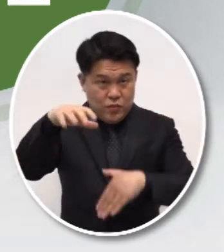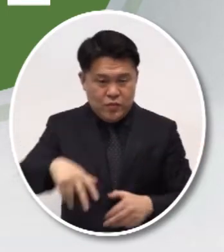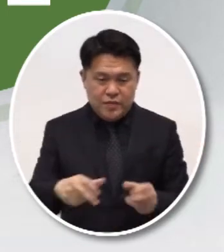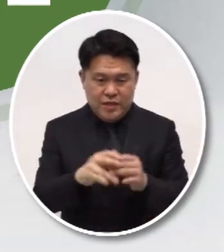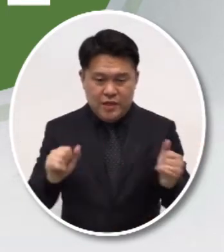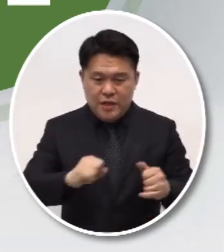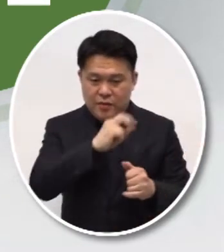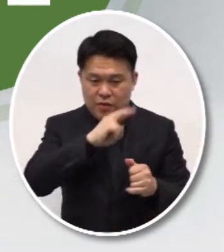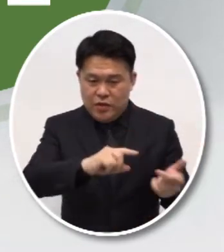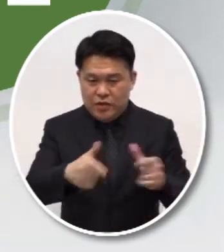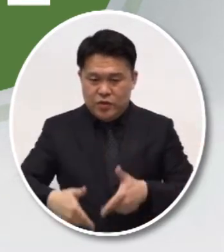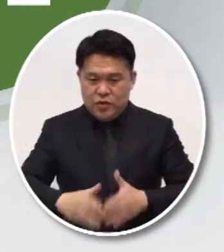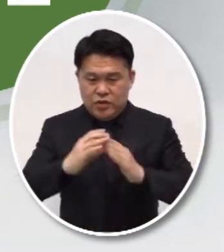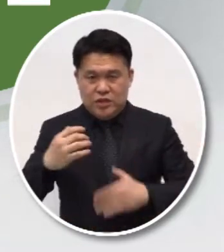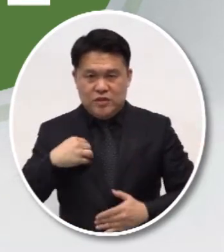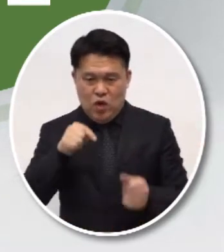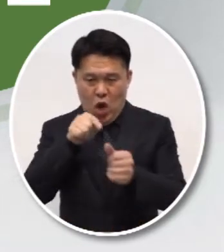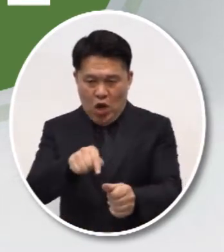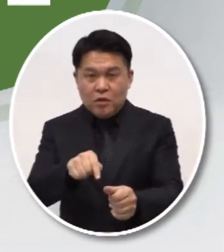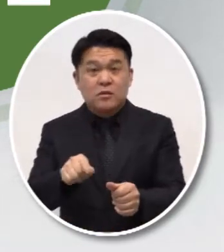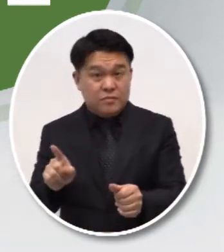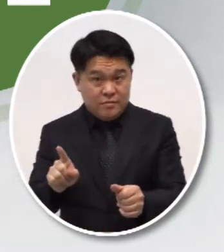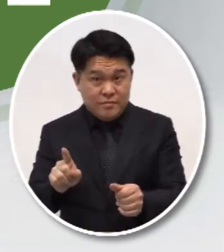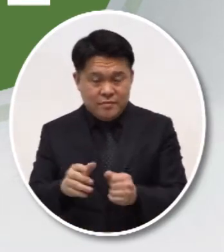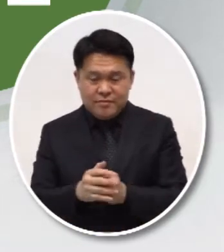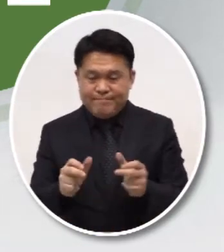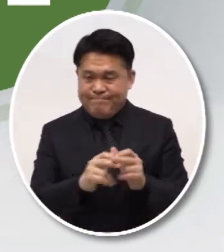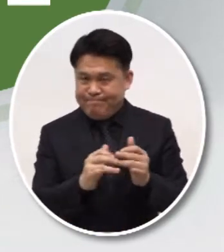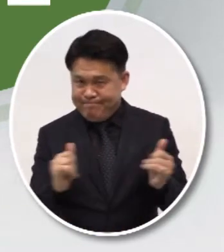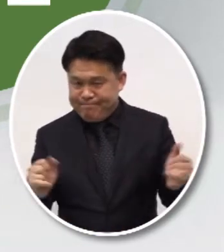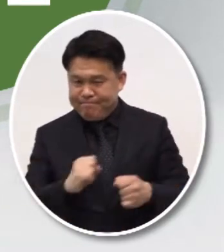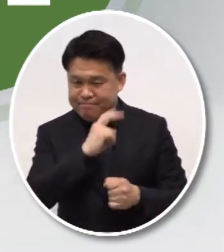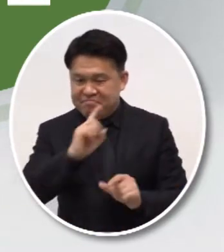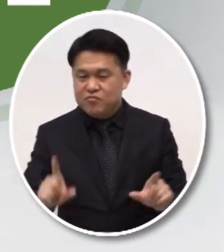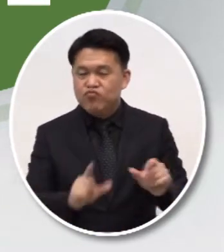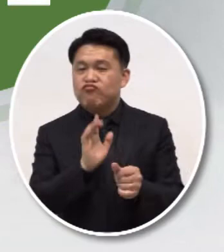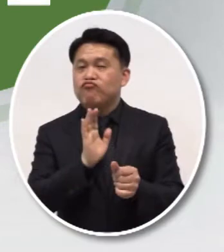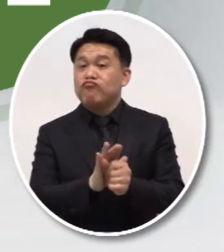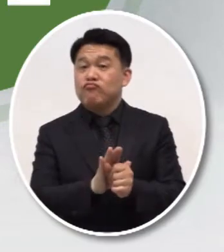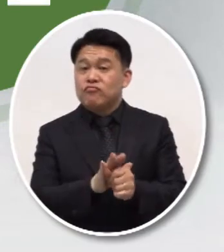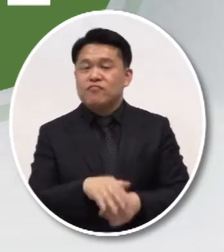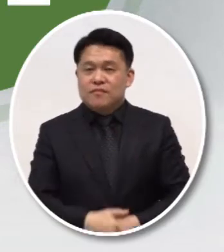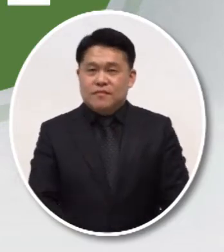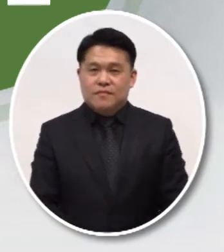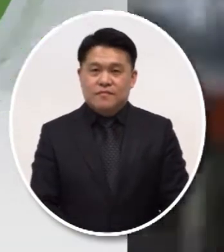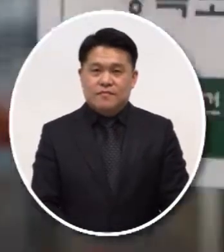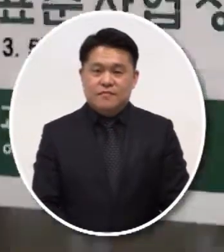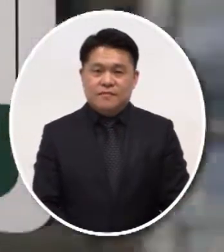장애인 편의시설 설치를 의무적으로 규정하여 장애인의 편리한 생활을 지원하고 있는데요.